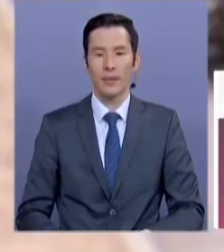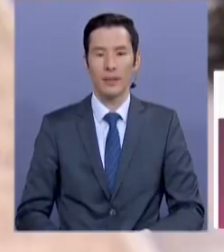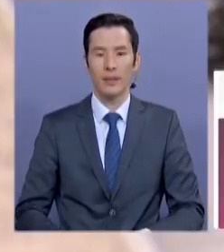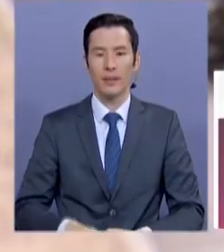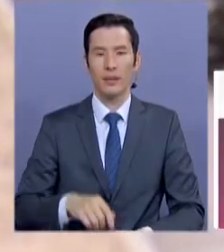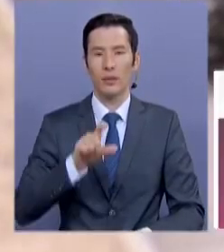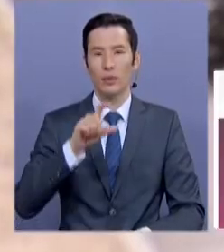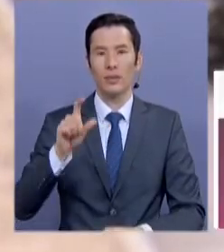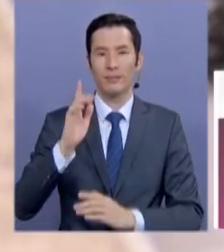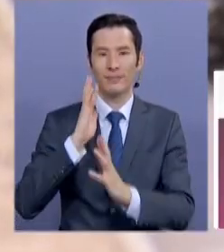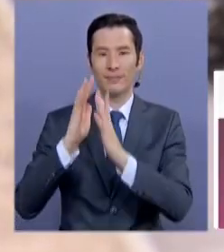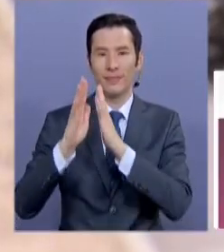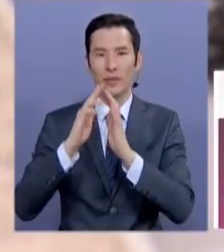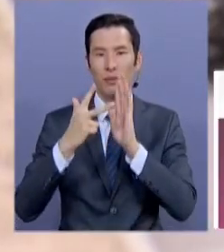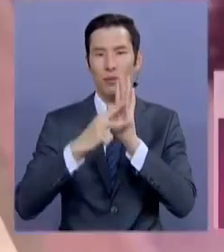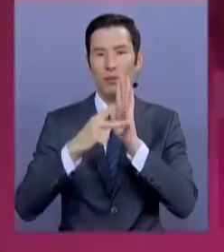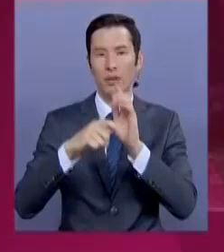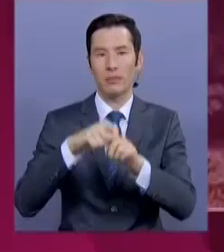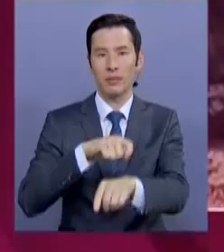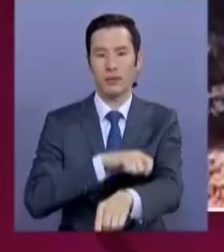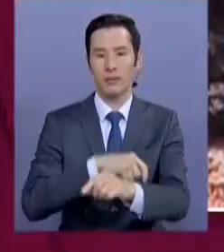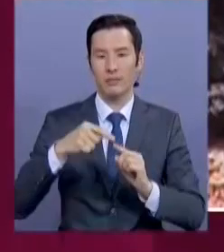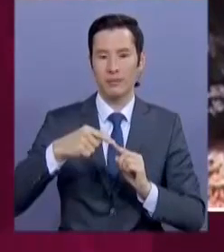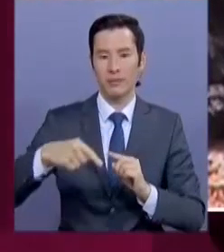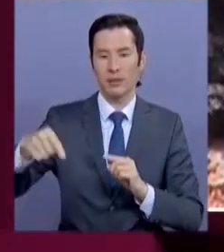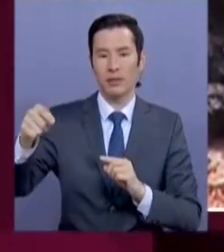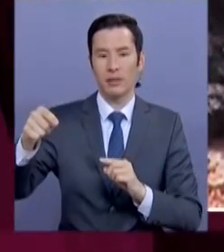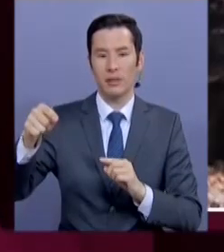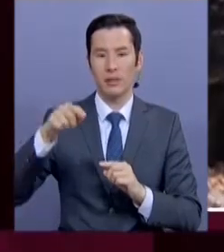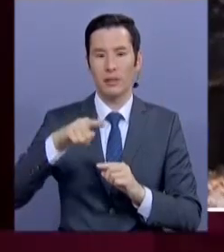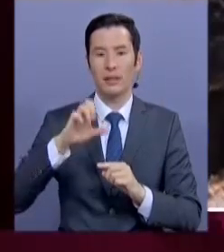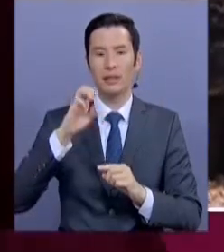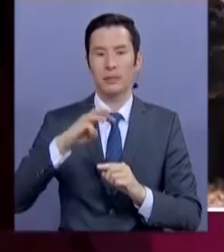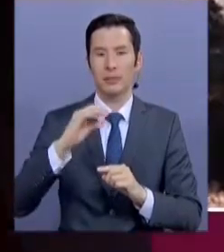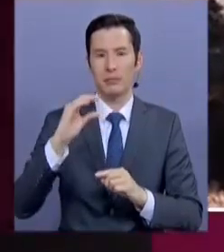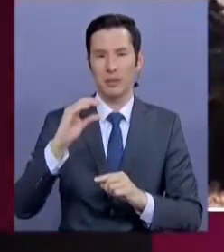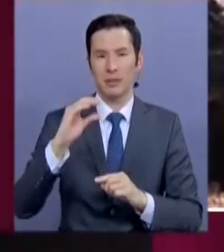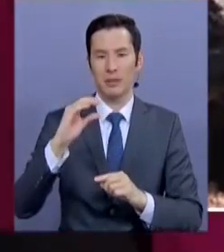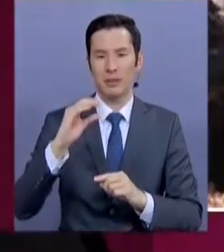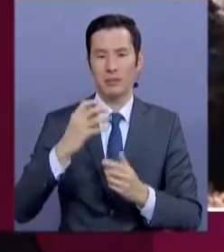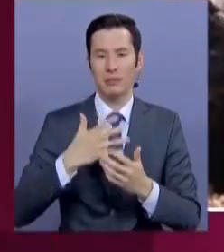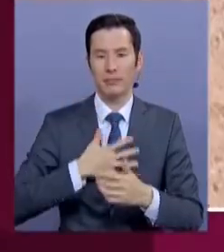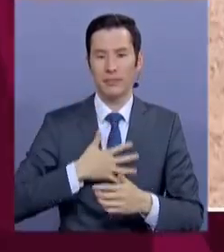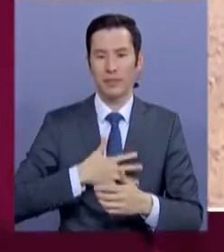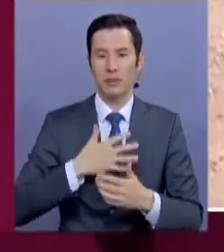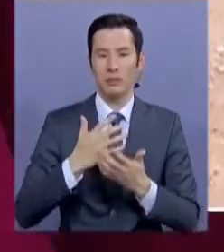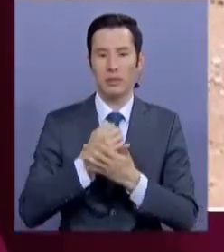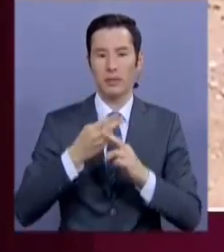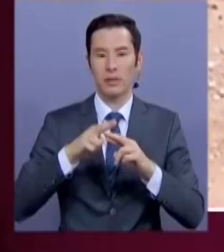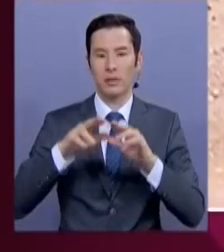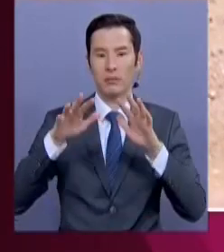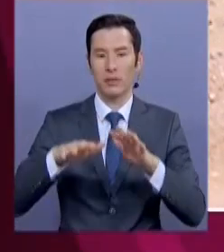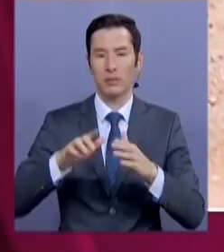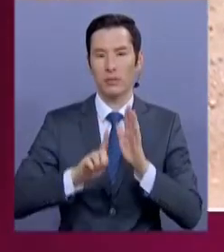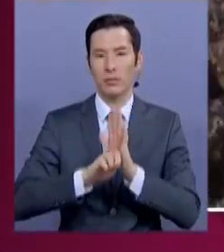Тротуардың 80 метрінде аздаған ақау анықталды. Асфальт жабындысының қалыңдығы талапқа сай емес деген қорытынды шығарылыпты. Ол жерді қопарып қайтадан